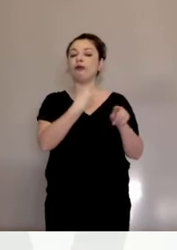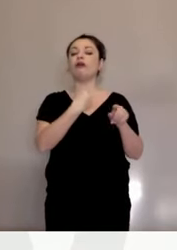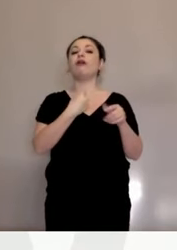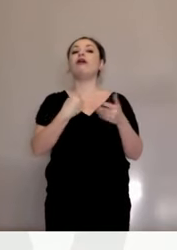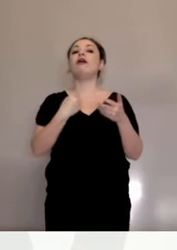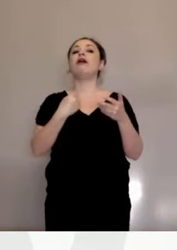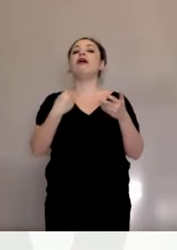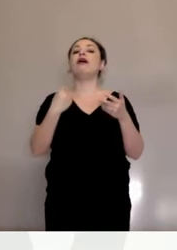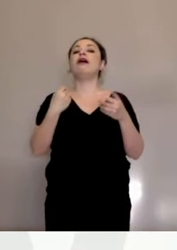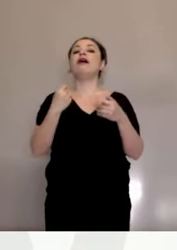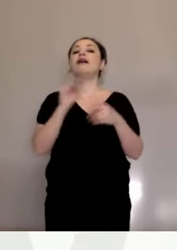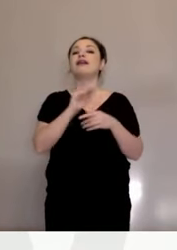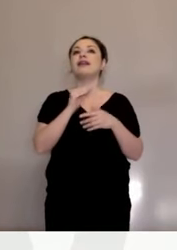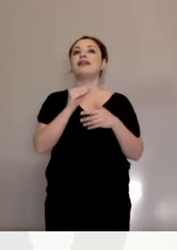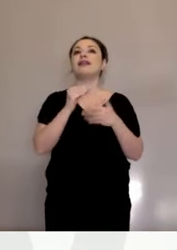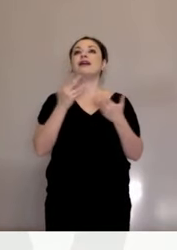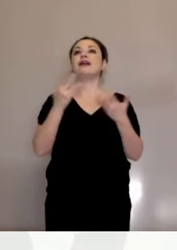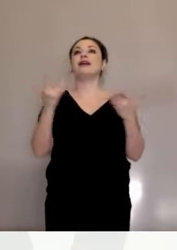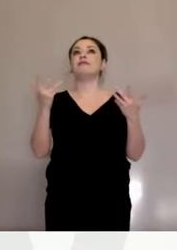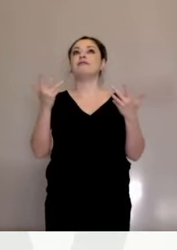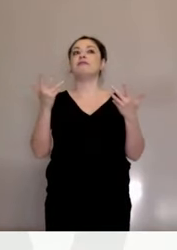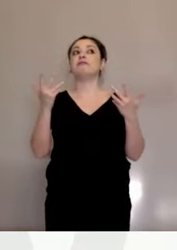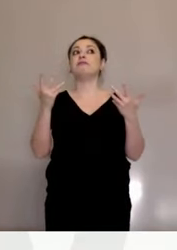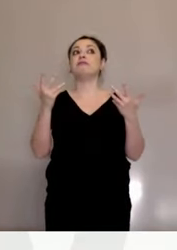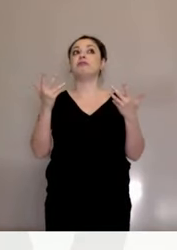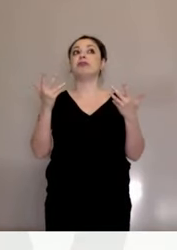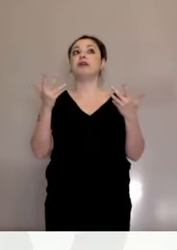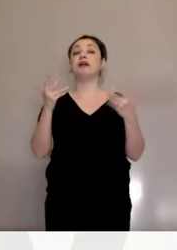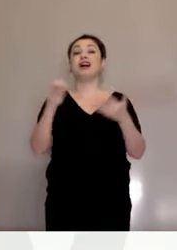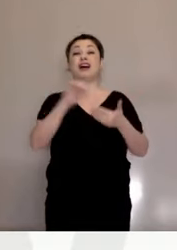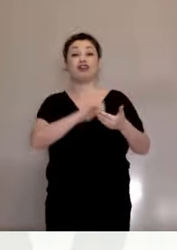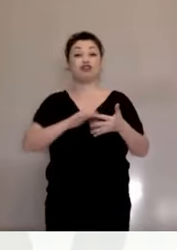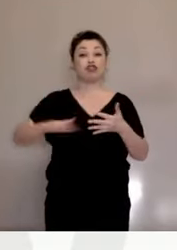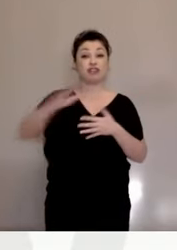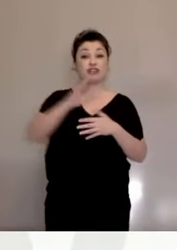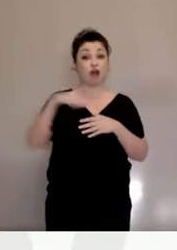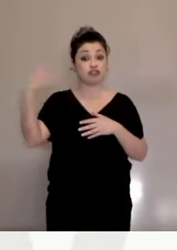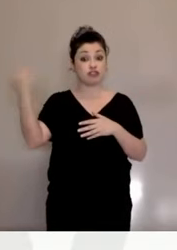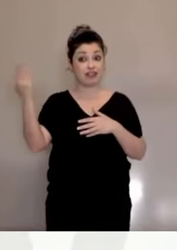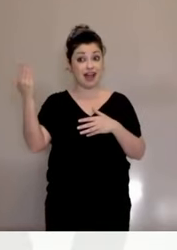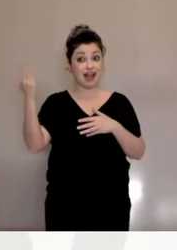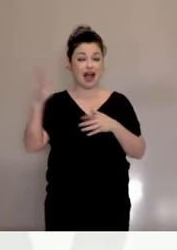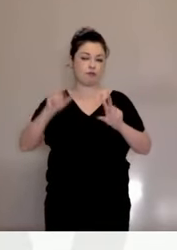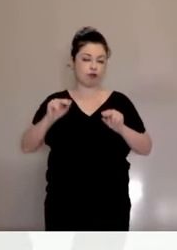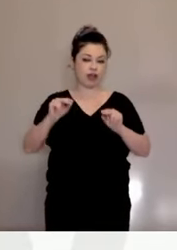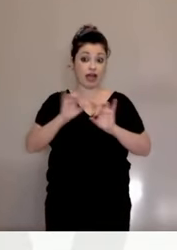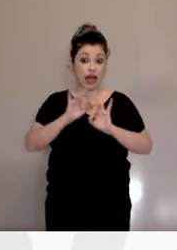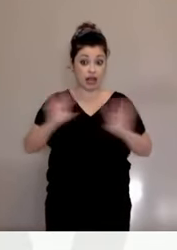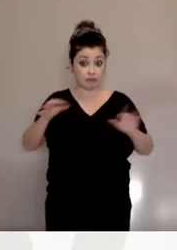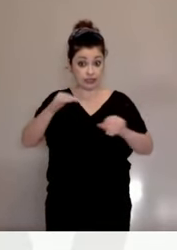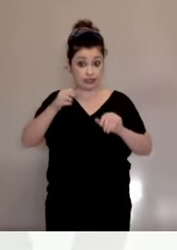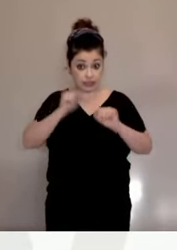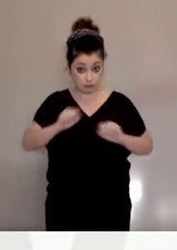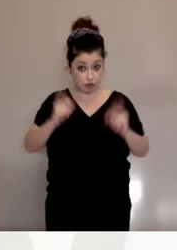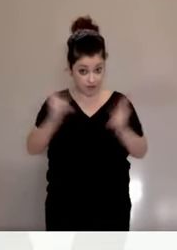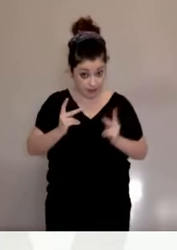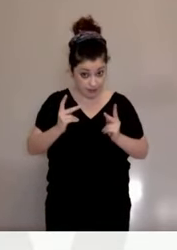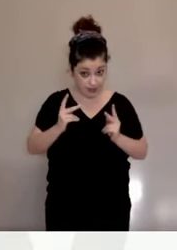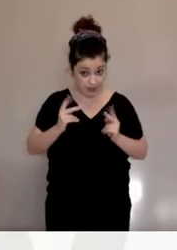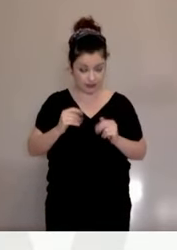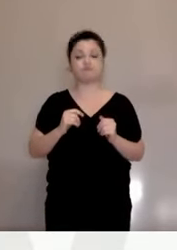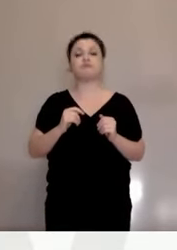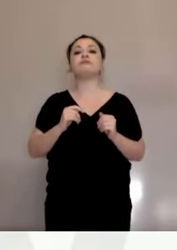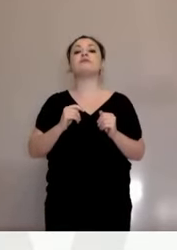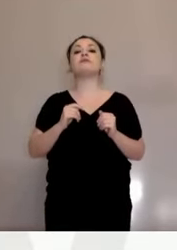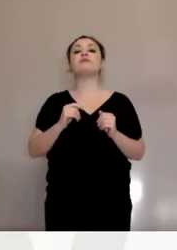veramente possibile essere liberi nella società occidentale moderna e se in un certo